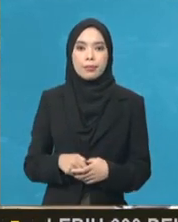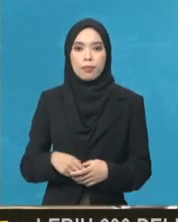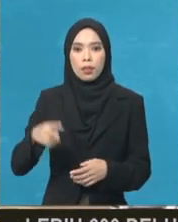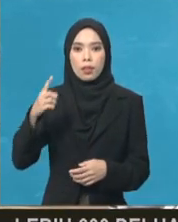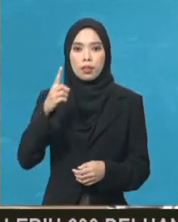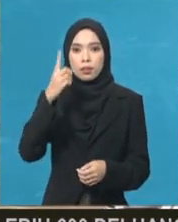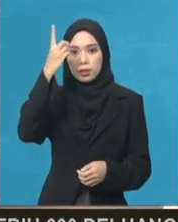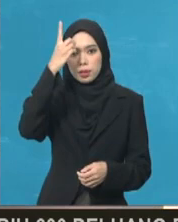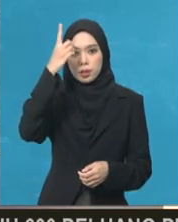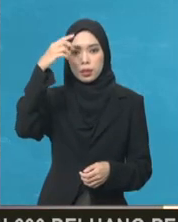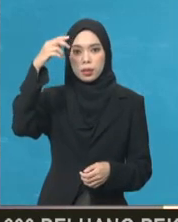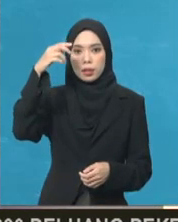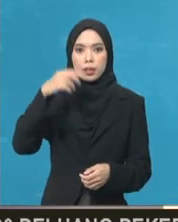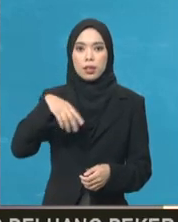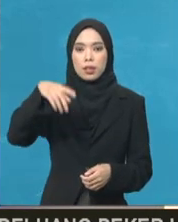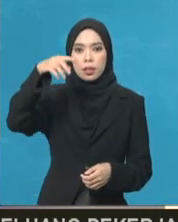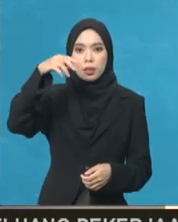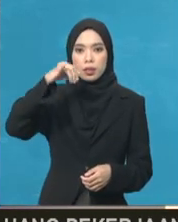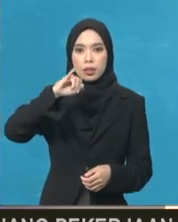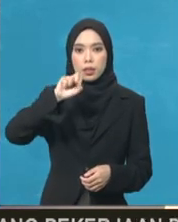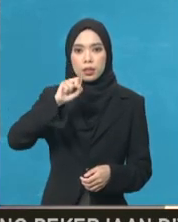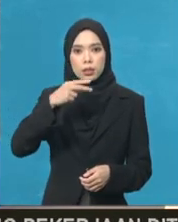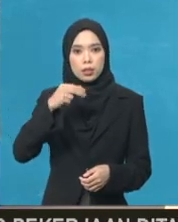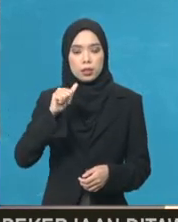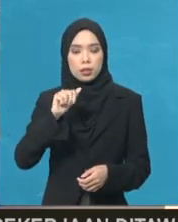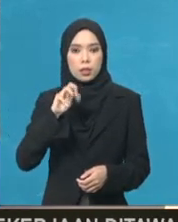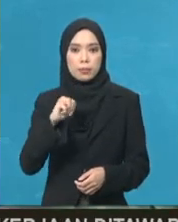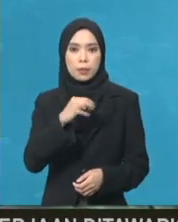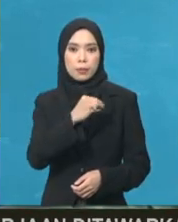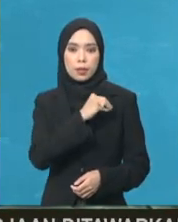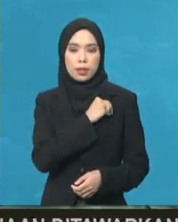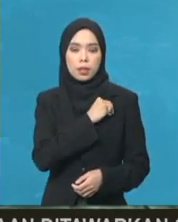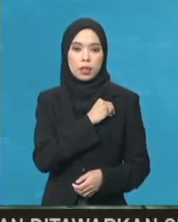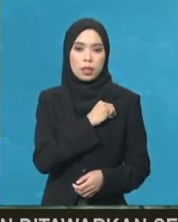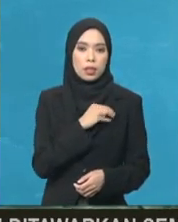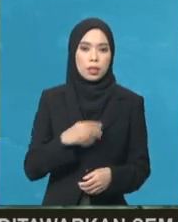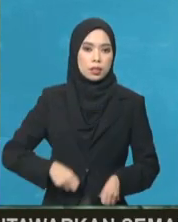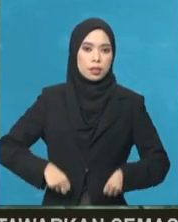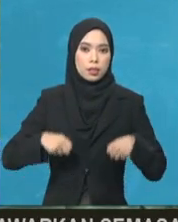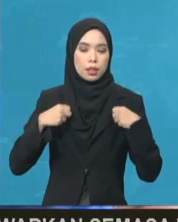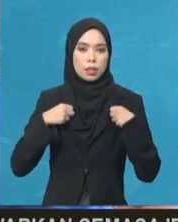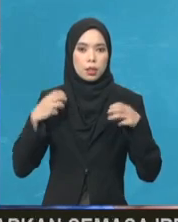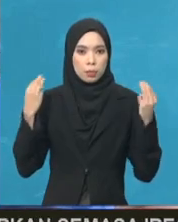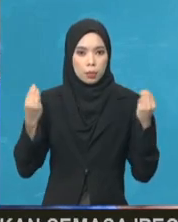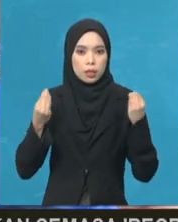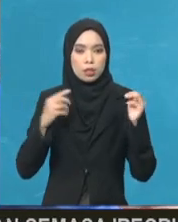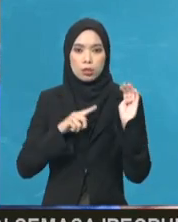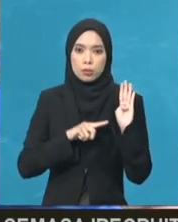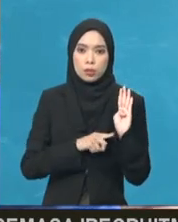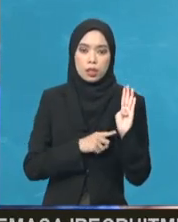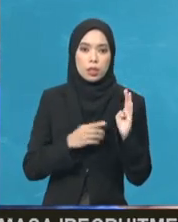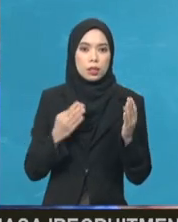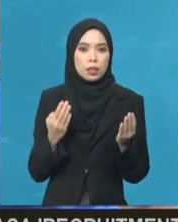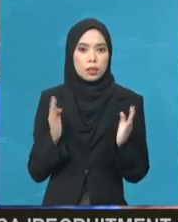Setia Doktor Haji Muhammad Hisyam bin Haji Jafar Menteri Kesehatan majelis bermula dengan sembahyang sunat hajat